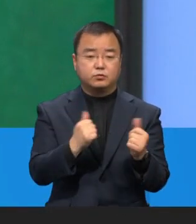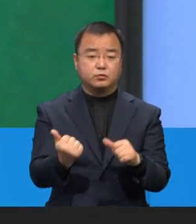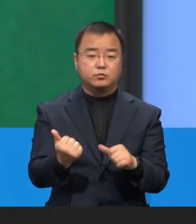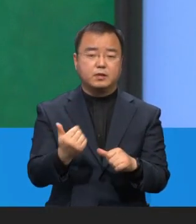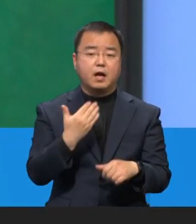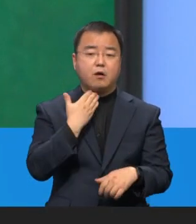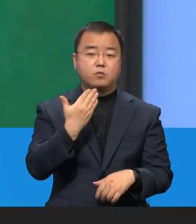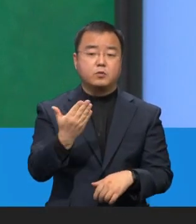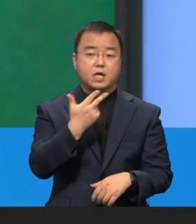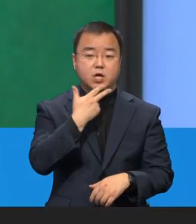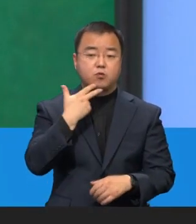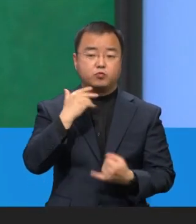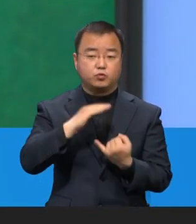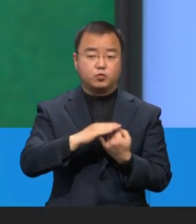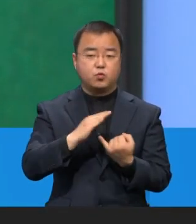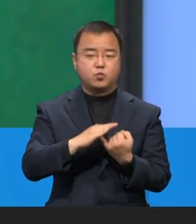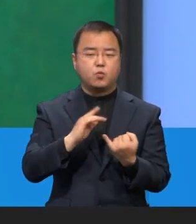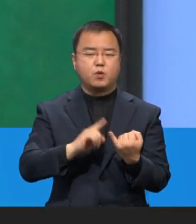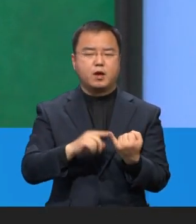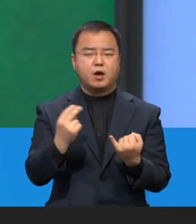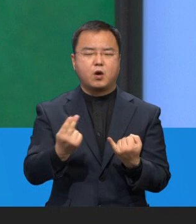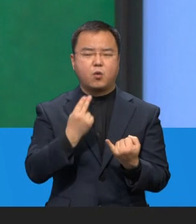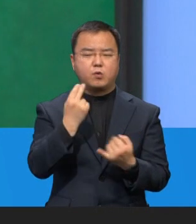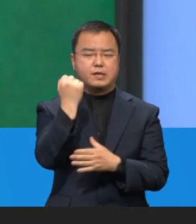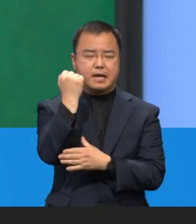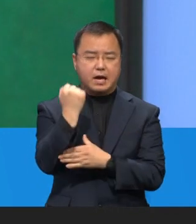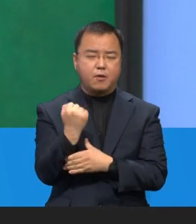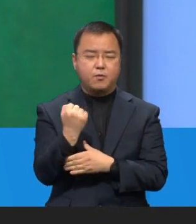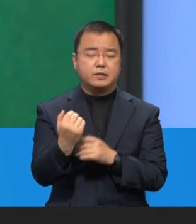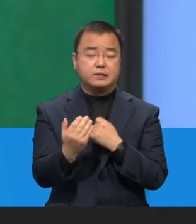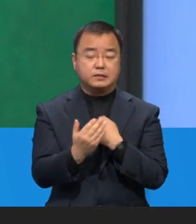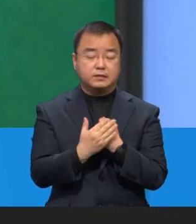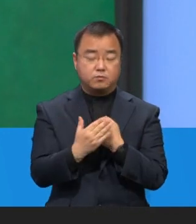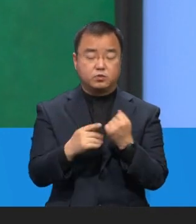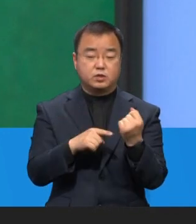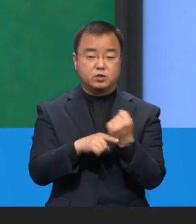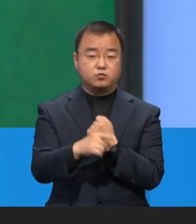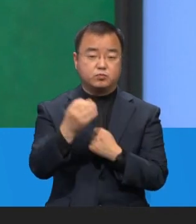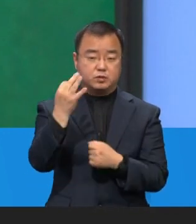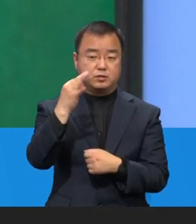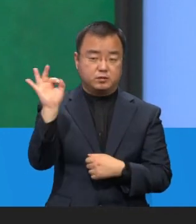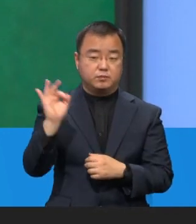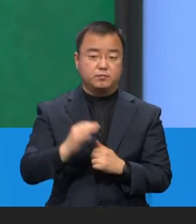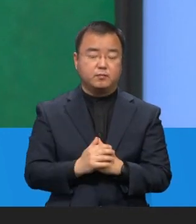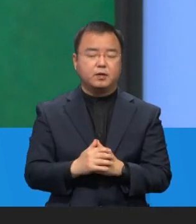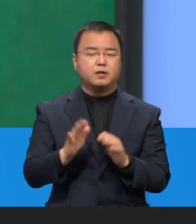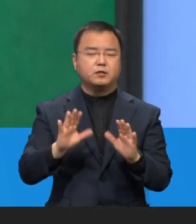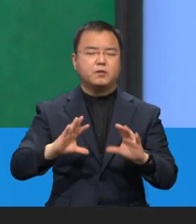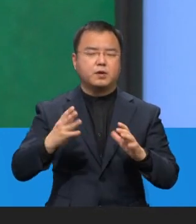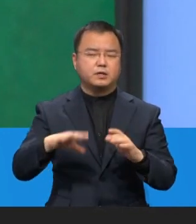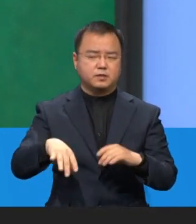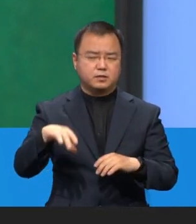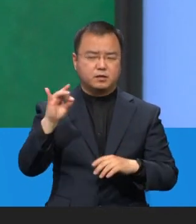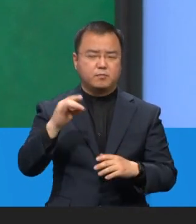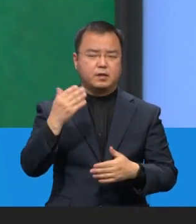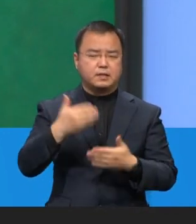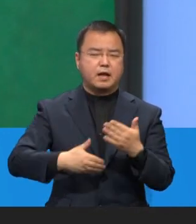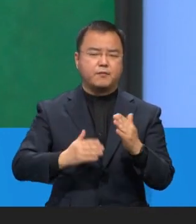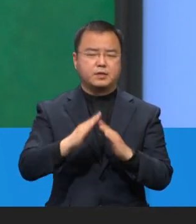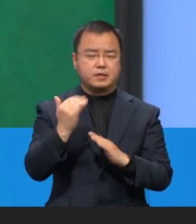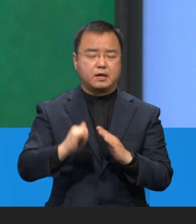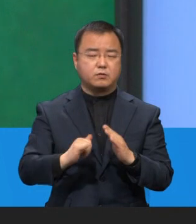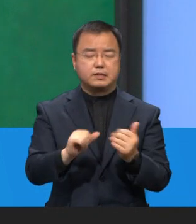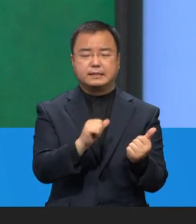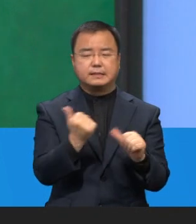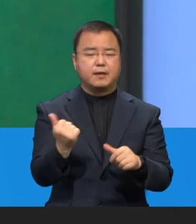어린이가 대기 오염에 의한 사망을 인정받았습니다. 세계 최초의 사례인데요. 유가족이 사망 원인을 대기